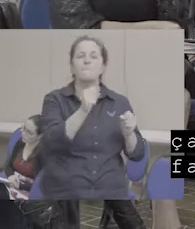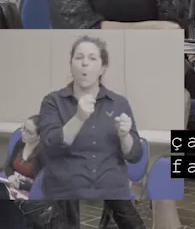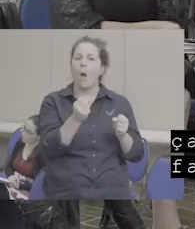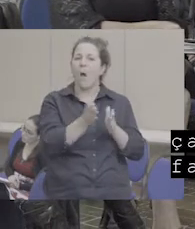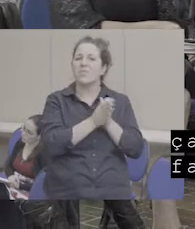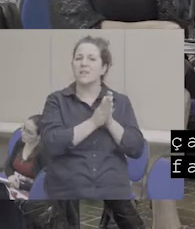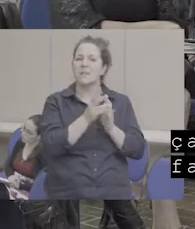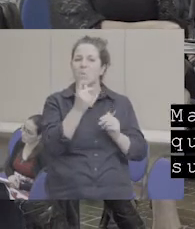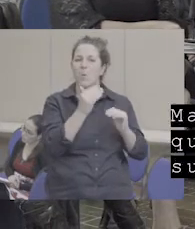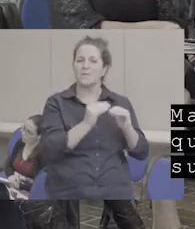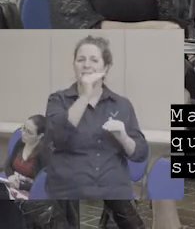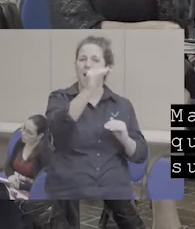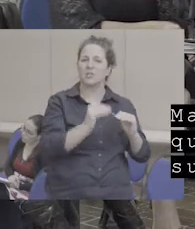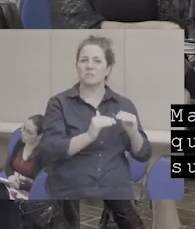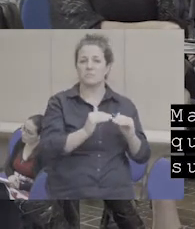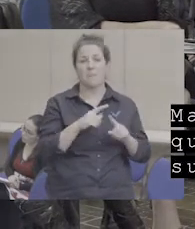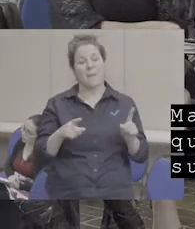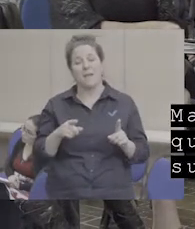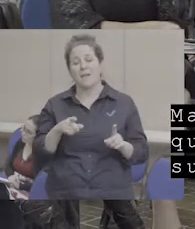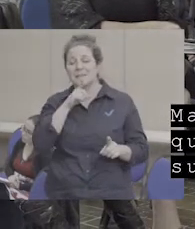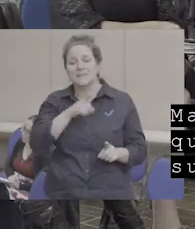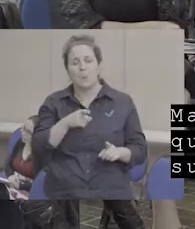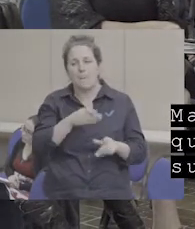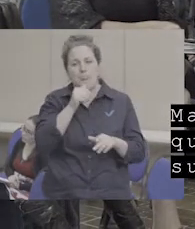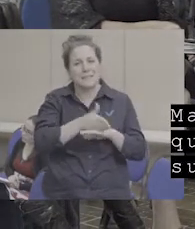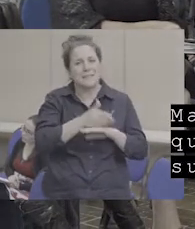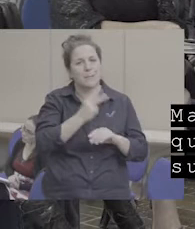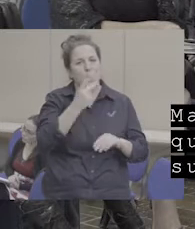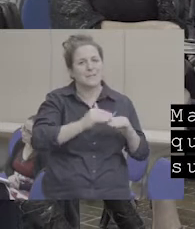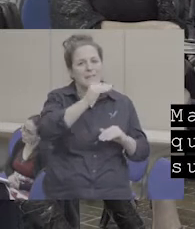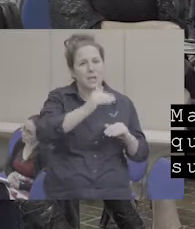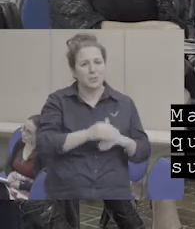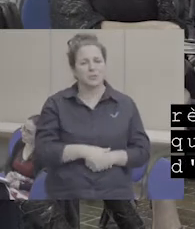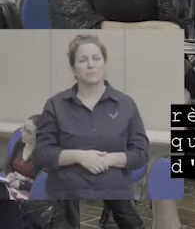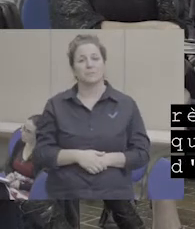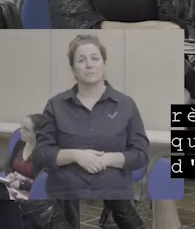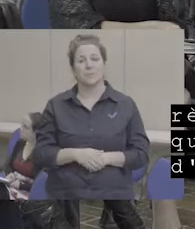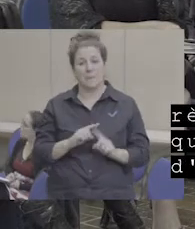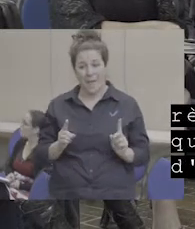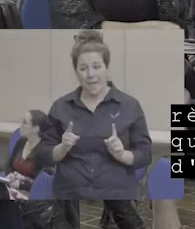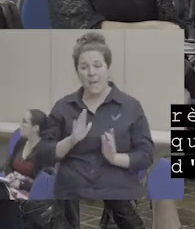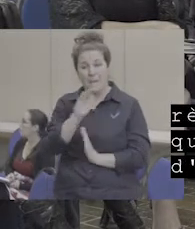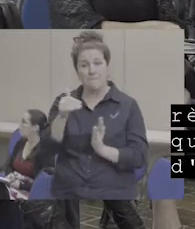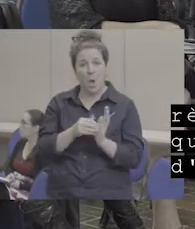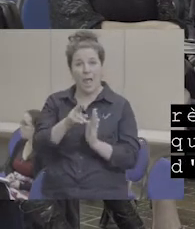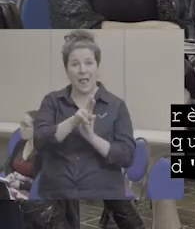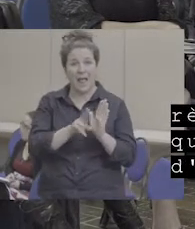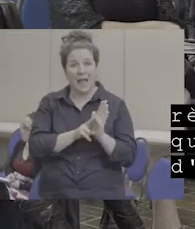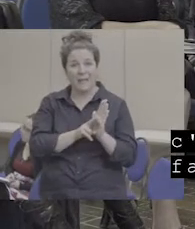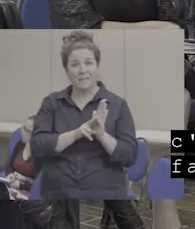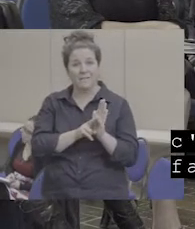sur 2 étages. Mais une chose qui est sûre, c'est que c'est pas très accessible sur 2 étages. Mais une des règles, par exemple, à Montréal, qu'on nous donne en